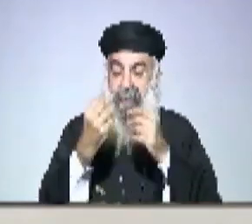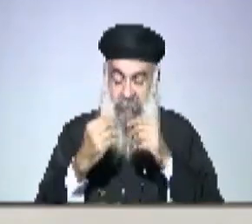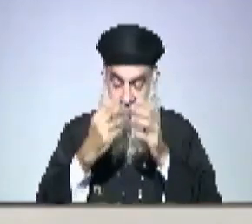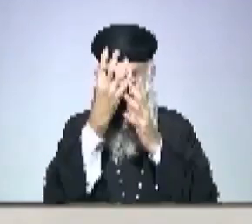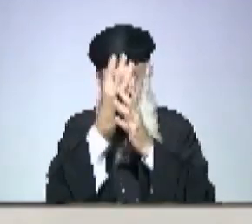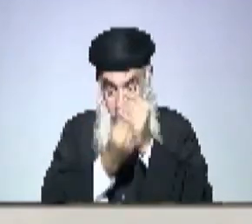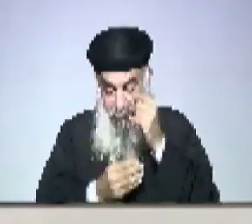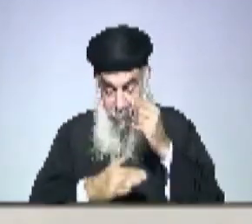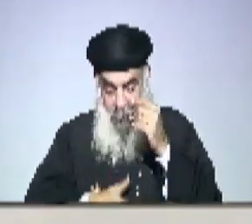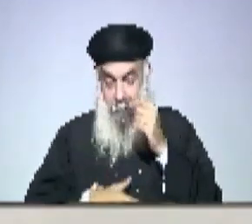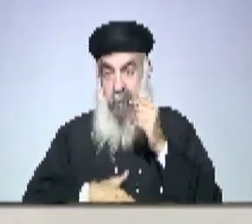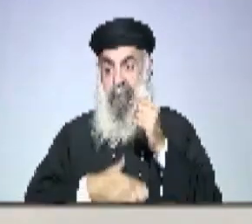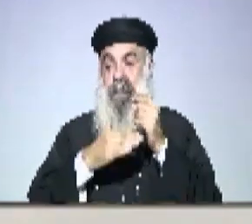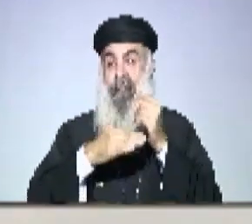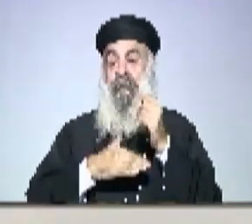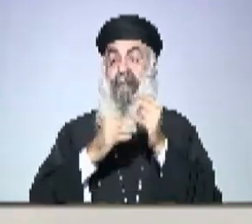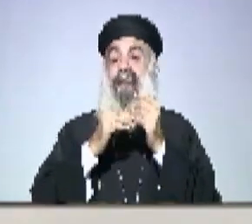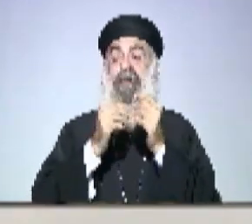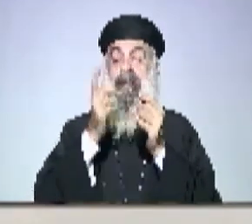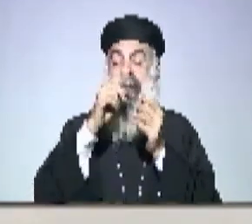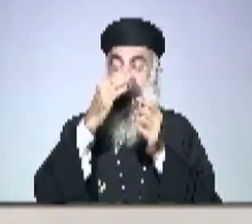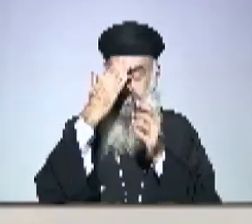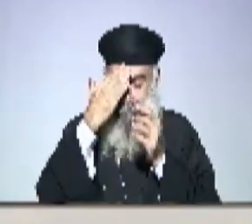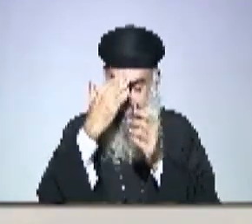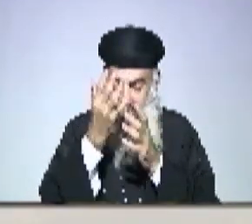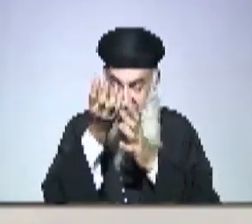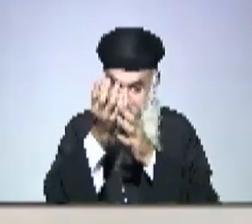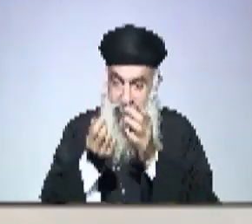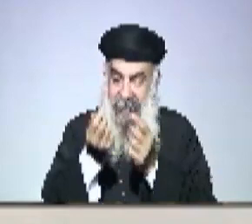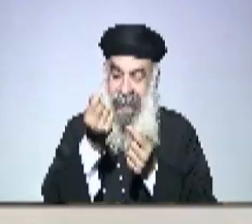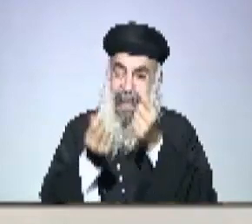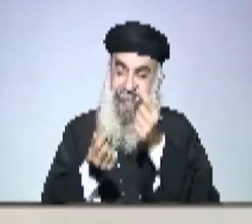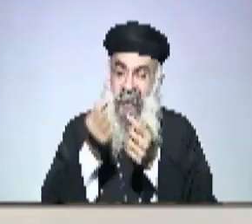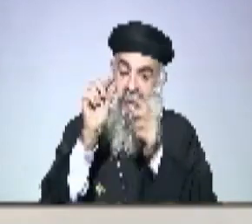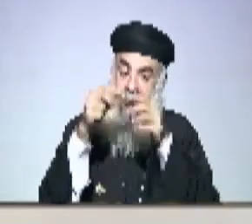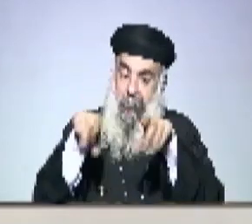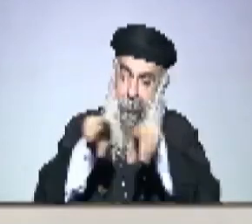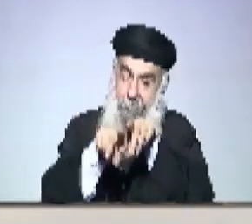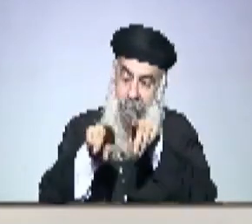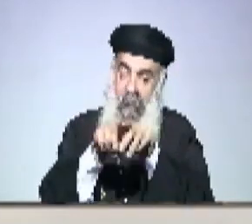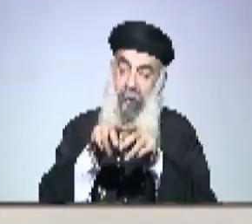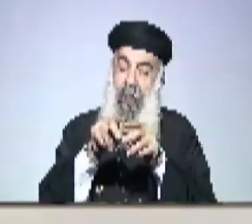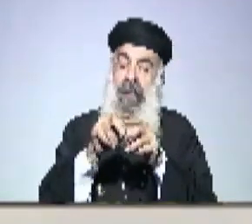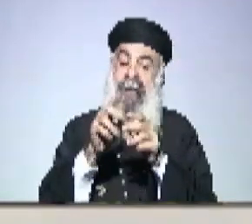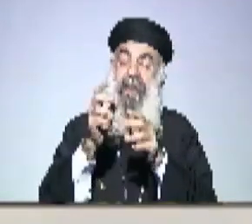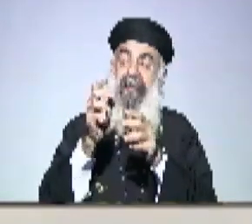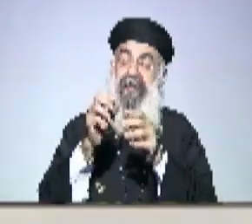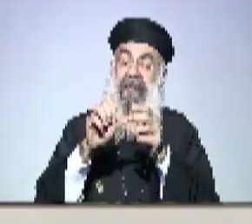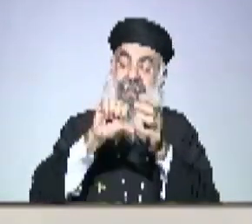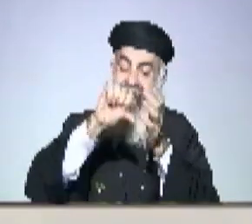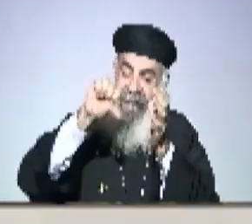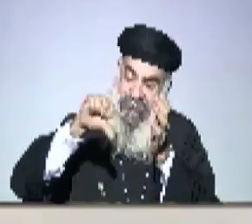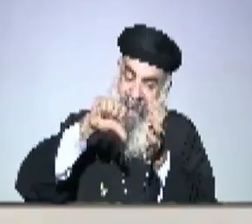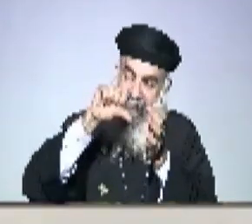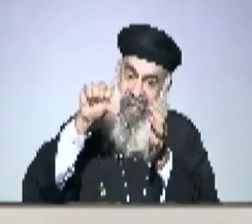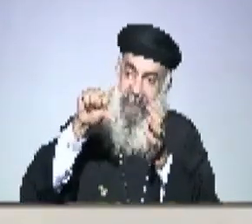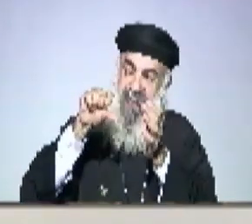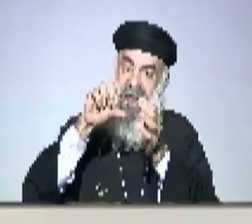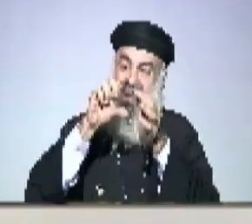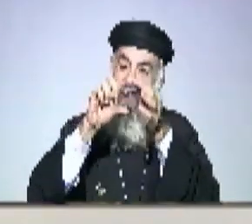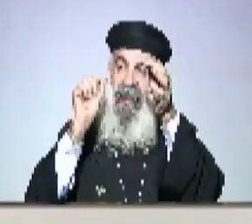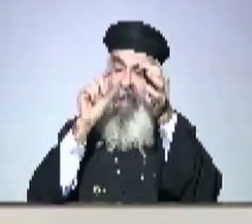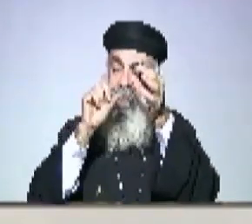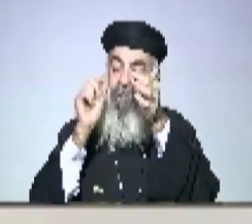الولاده وثمره ارضك قمحك وخمرك وزيت ونتاج